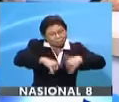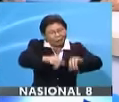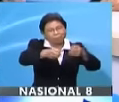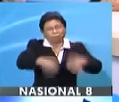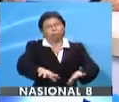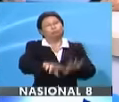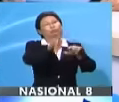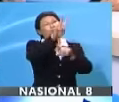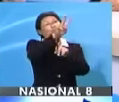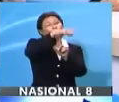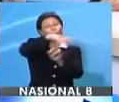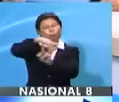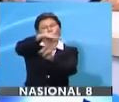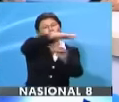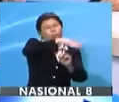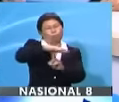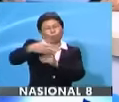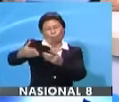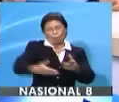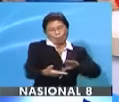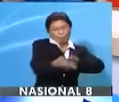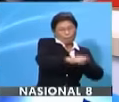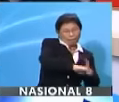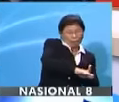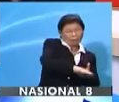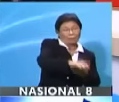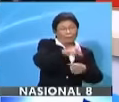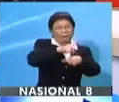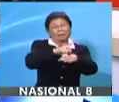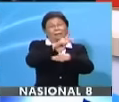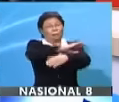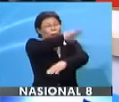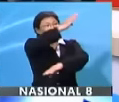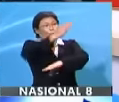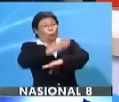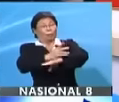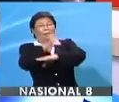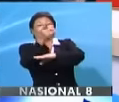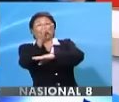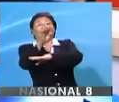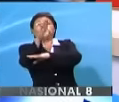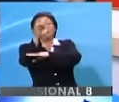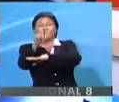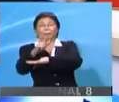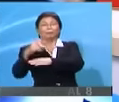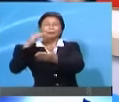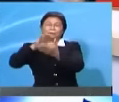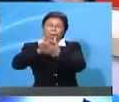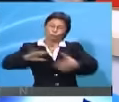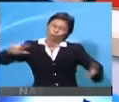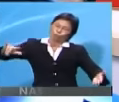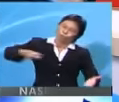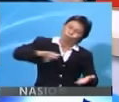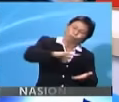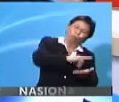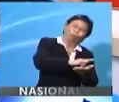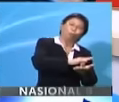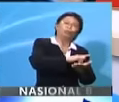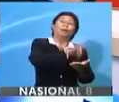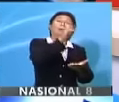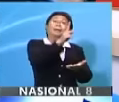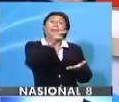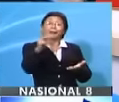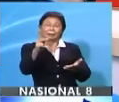Sementara itu, 2 helikopter yang membawa mayat mangsa gempa di Gunung Kinabalu selamat tiba di Terminal 2 Lapangan Terbang Antarabangsa Kota